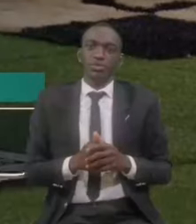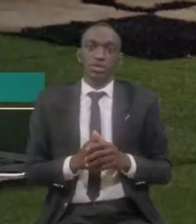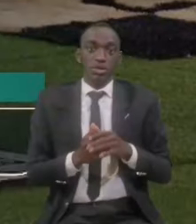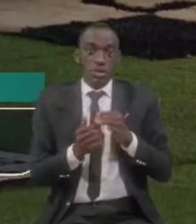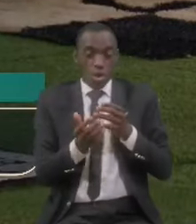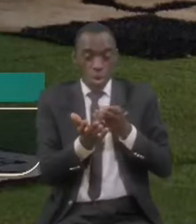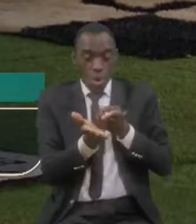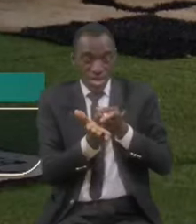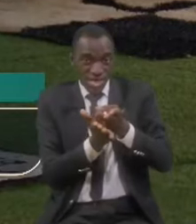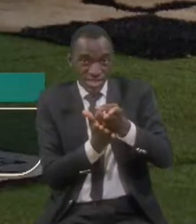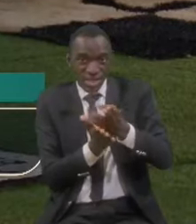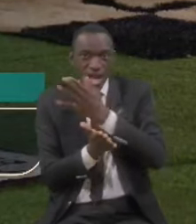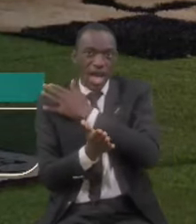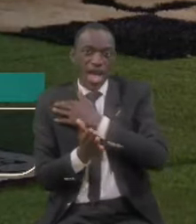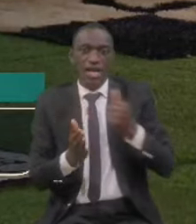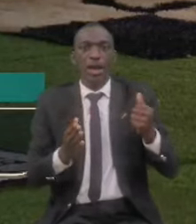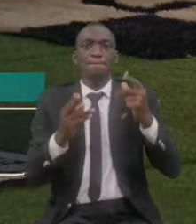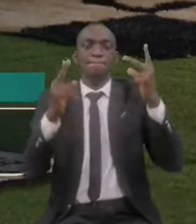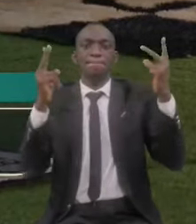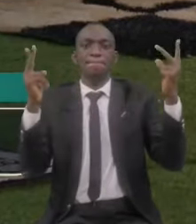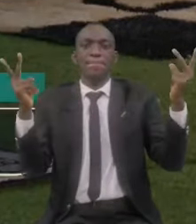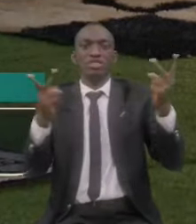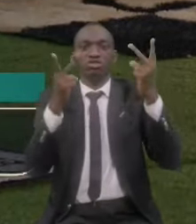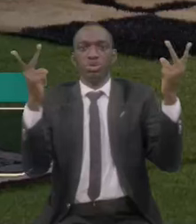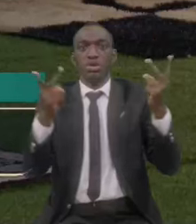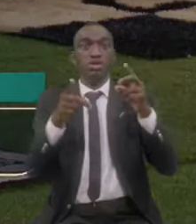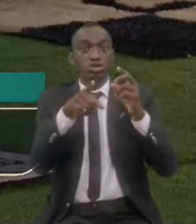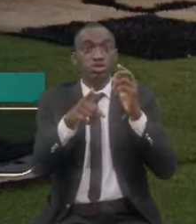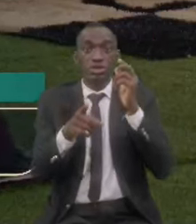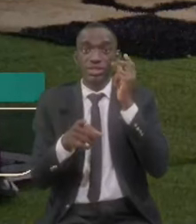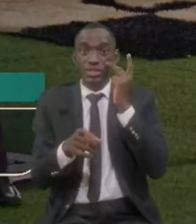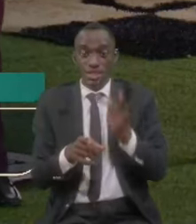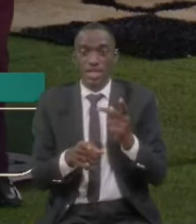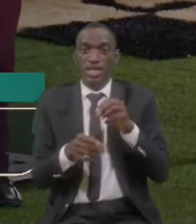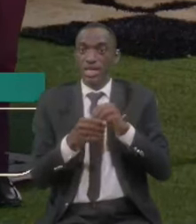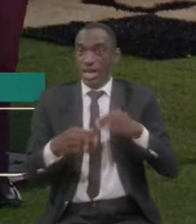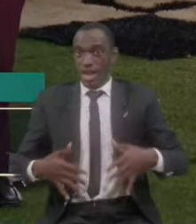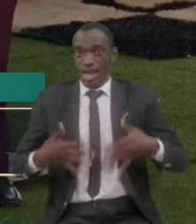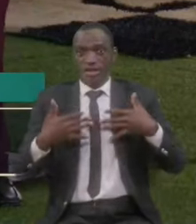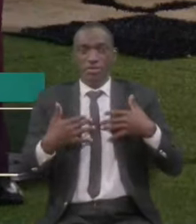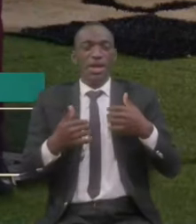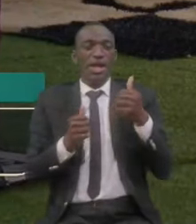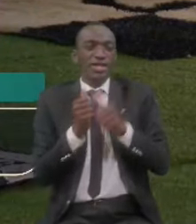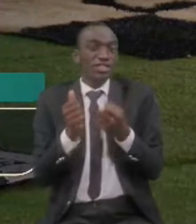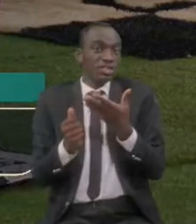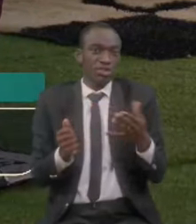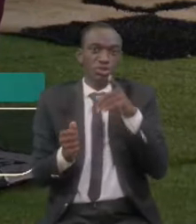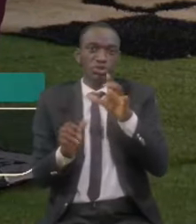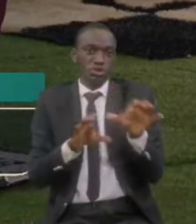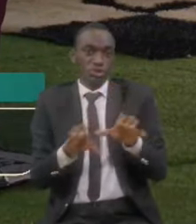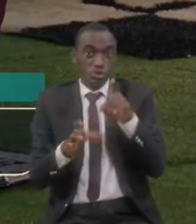Ensuite, la modestie. Dans tout ce que tu fais, tu veux devenir un expert, tu veux devenir une